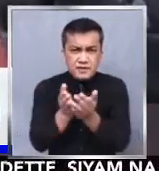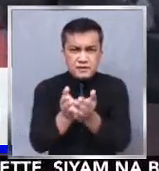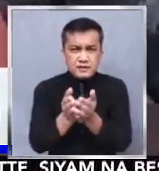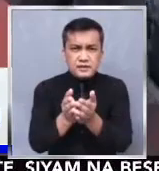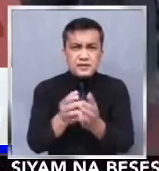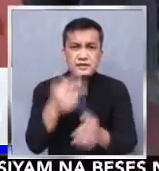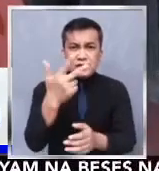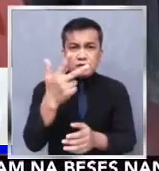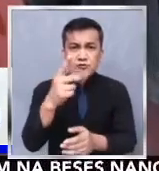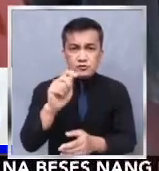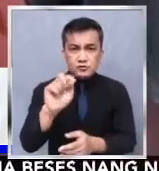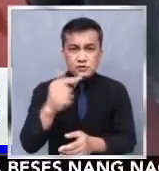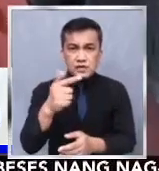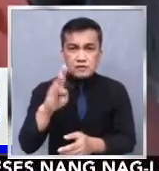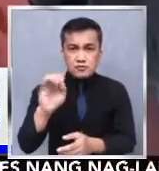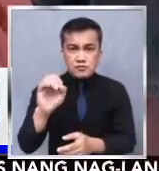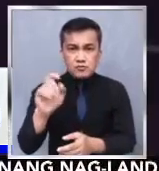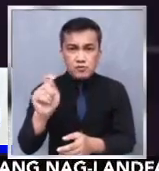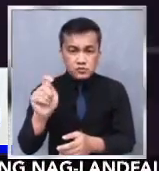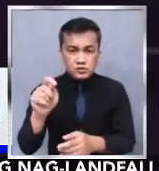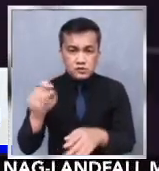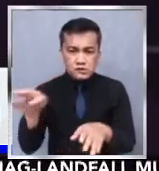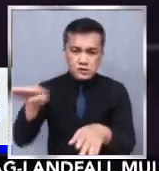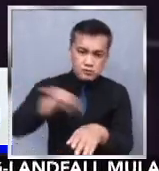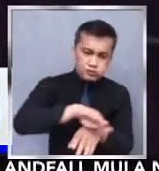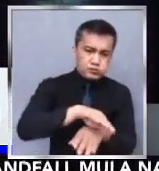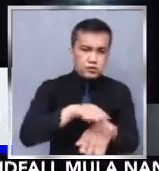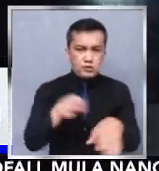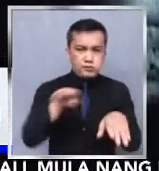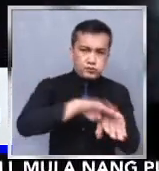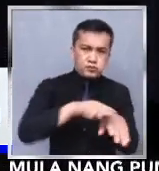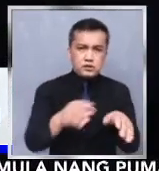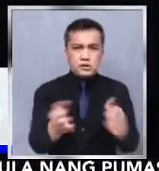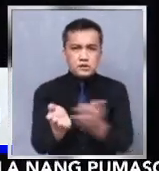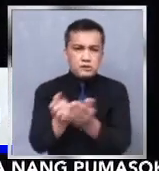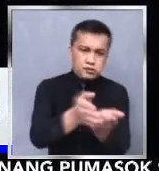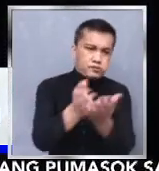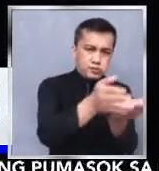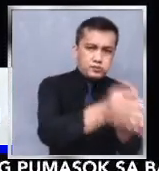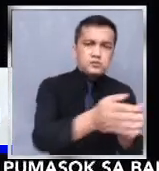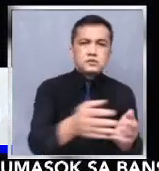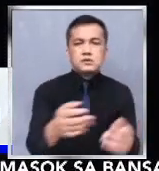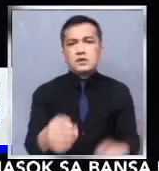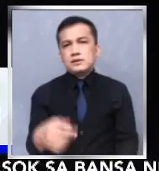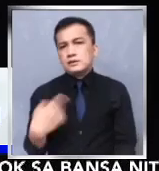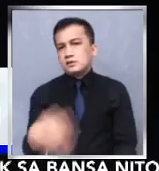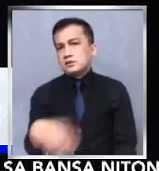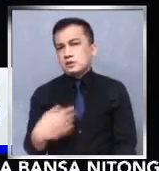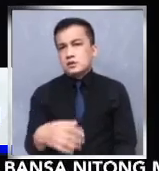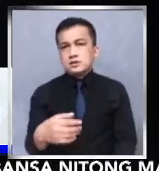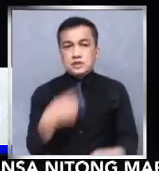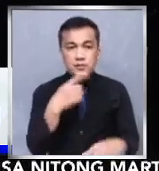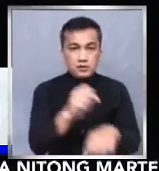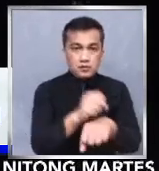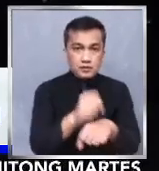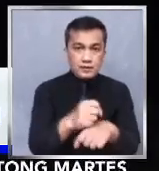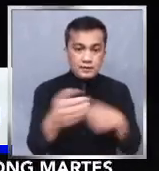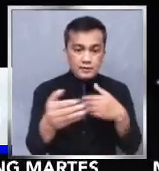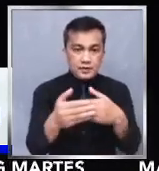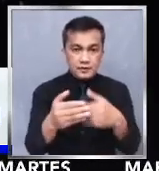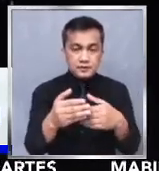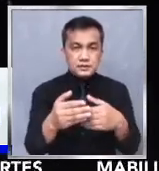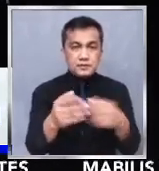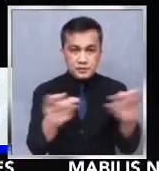sa seaside ng South Road Properties. Ayon sa mga trabahador, malapit sa lugar, ang malalaking alon ang